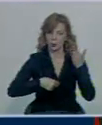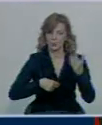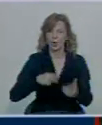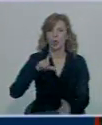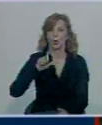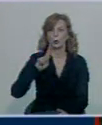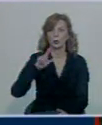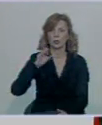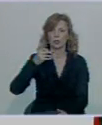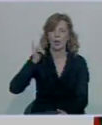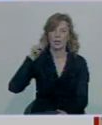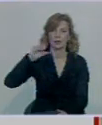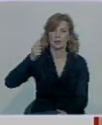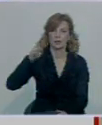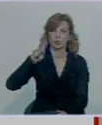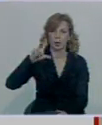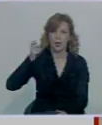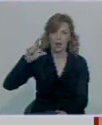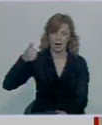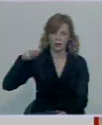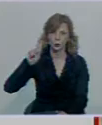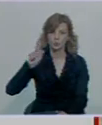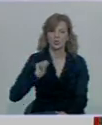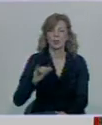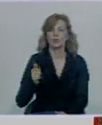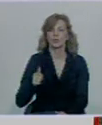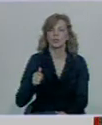Lucian Săuleanu, decanul Baroului Dolj, și Sorin Predanica, reprezentantul Partidului Noua Românie.